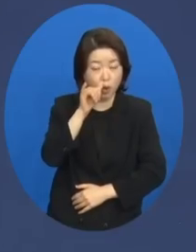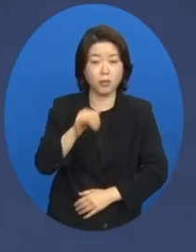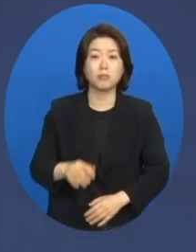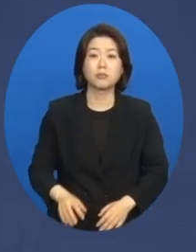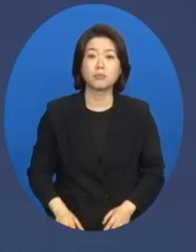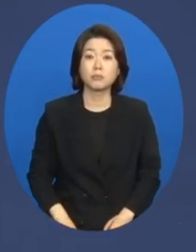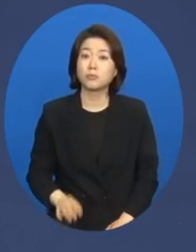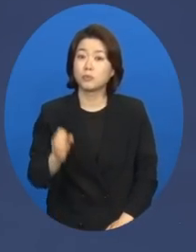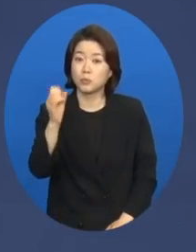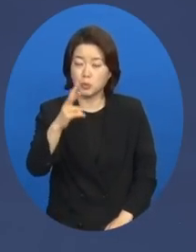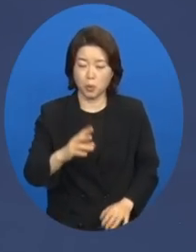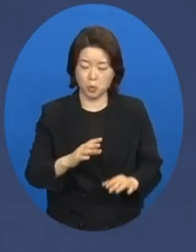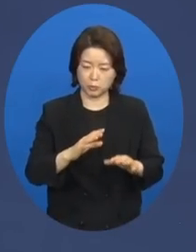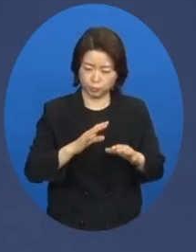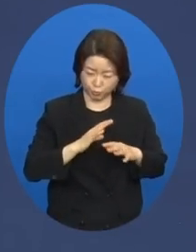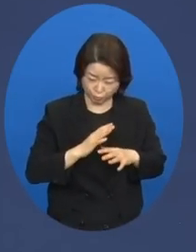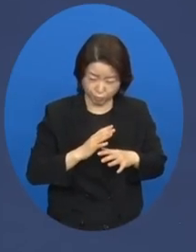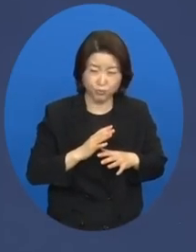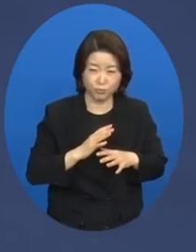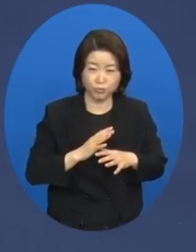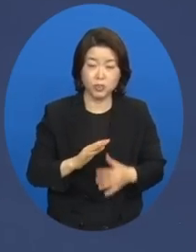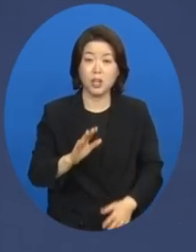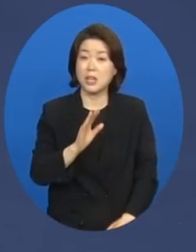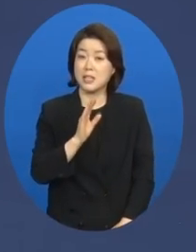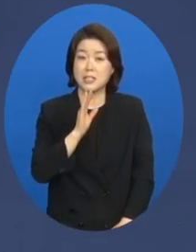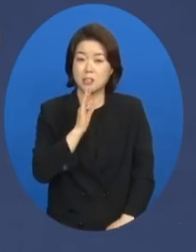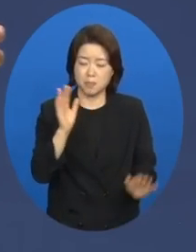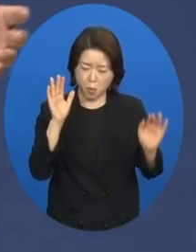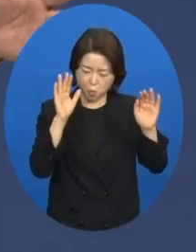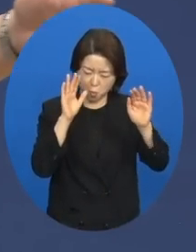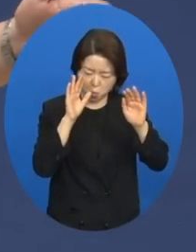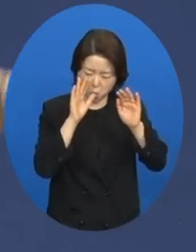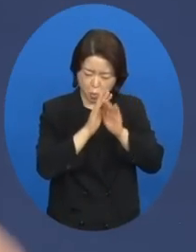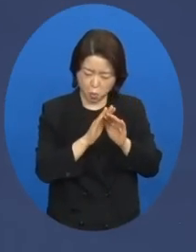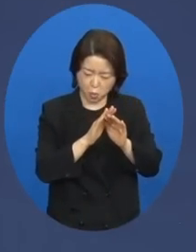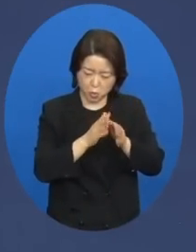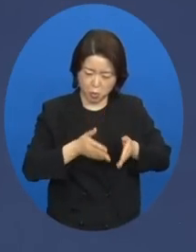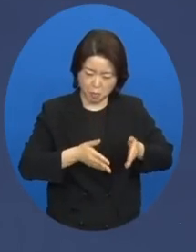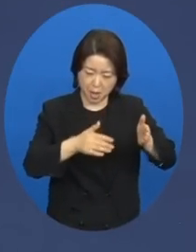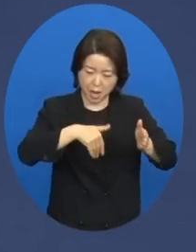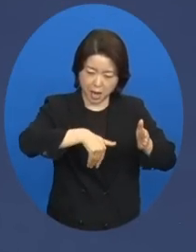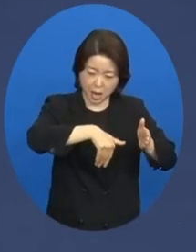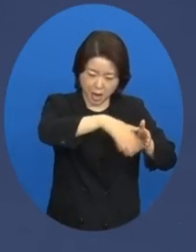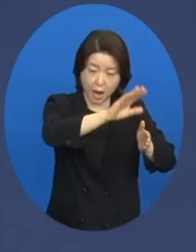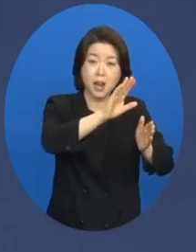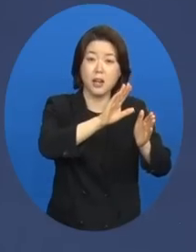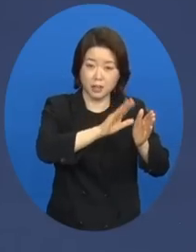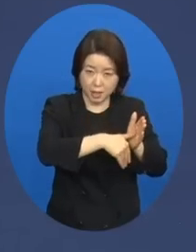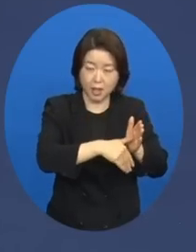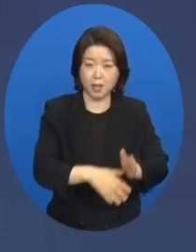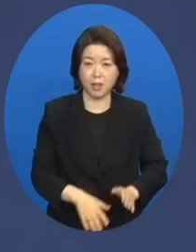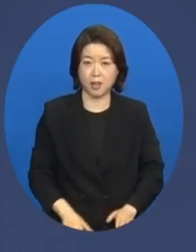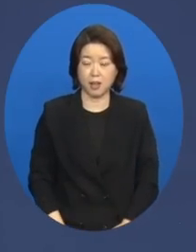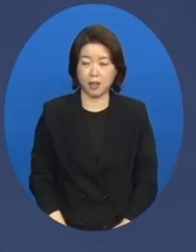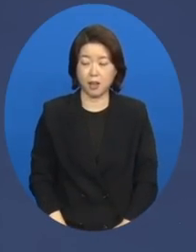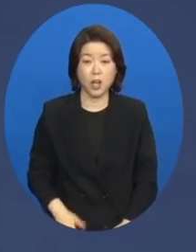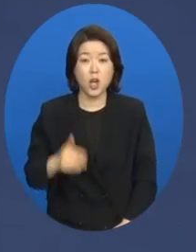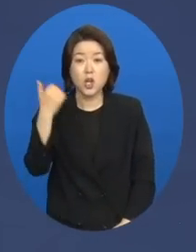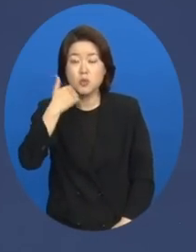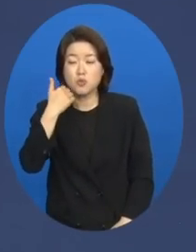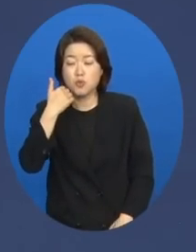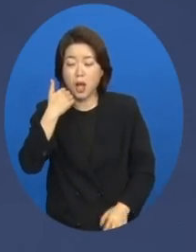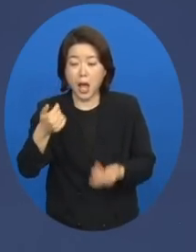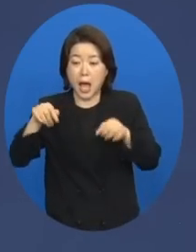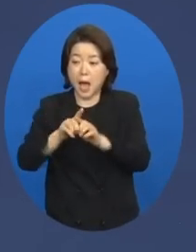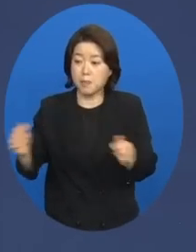혹 두렵고 정말 어두운 밤길을 떠나려고 할 때 선뜻 나서줄